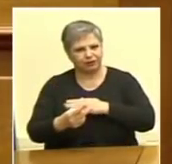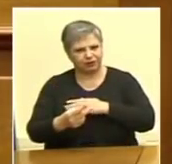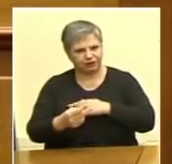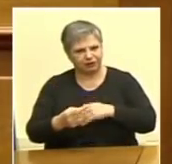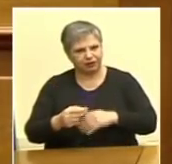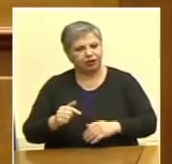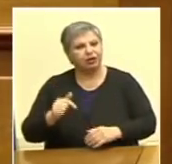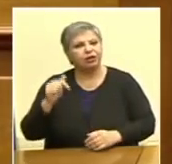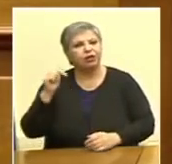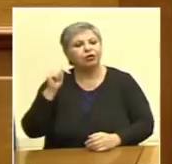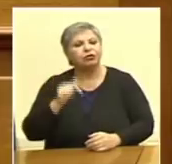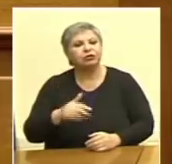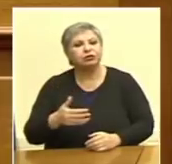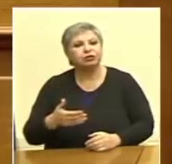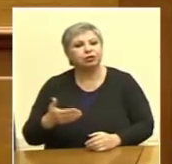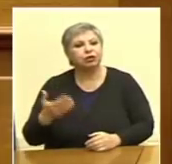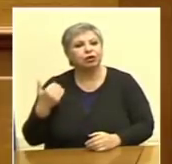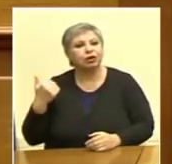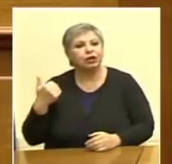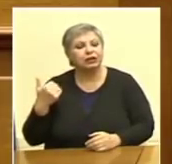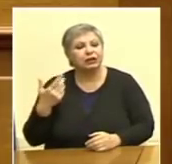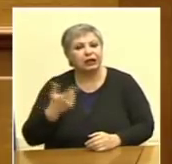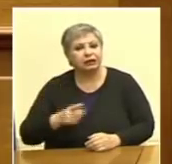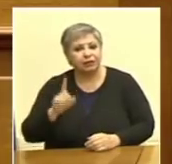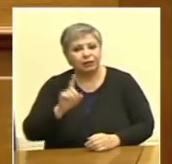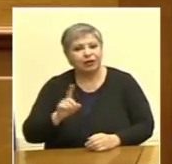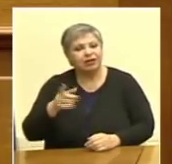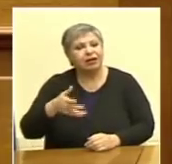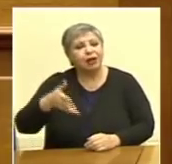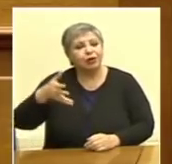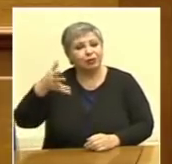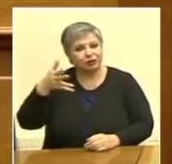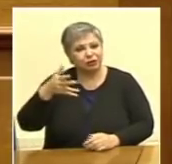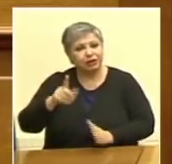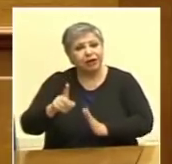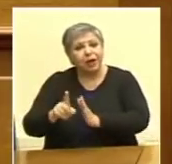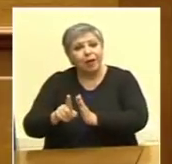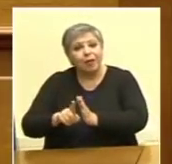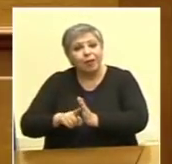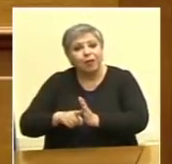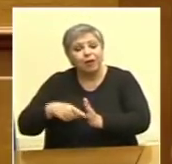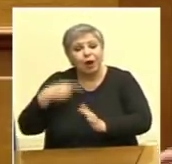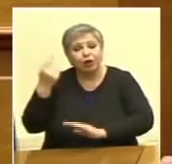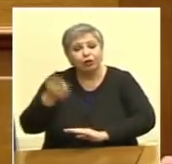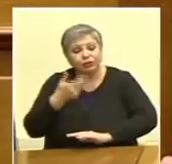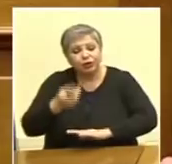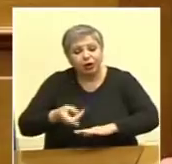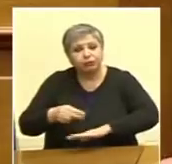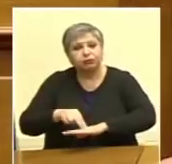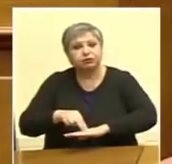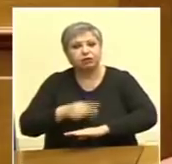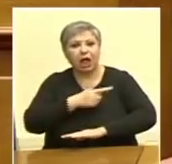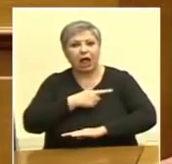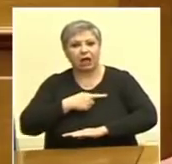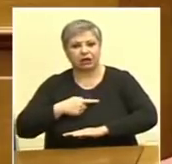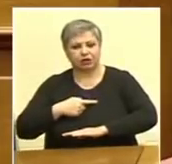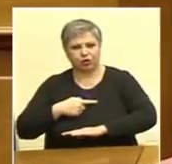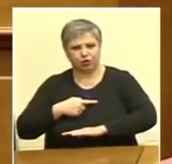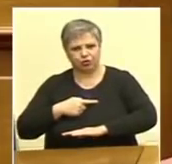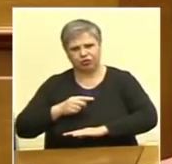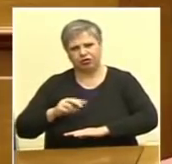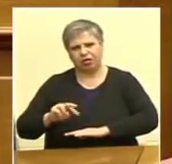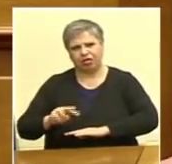επίσημη παρουσία του κ. Μητσοτάκη ως αρχηγού της Νέας Δημοκρατίας, της αξιωματικής αντιπολίτευσης. Έλεγε